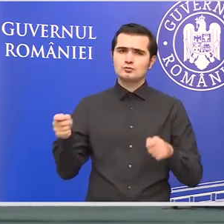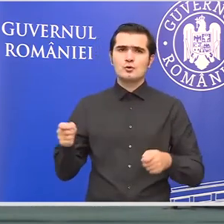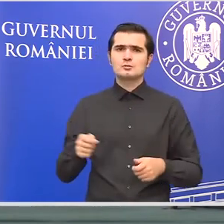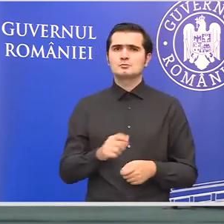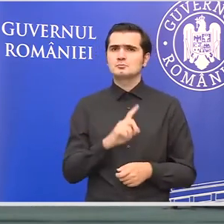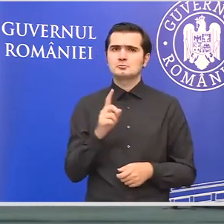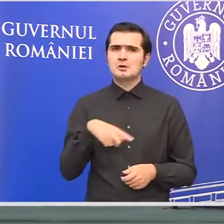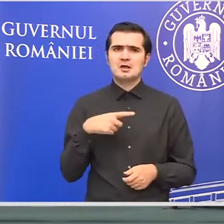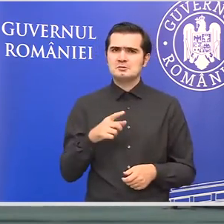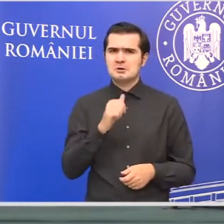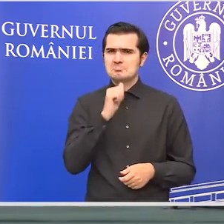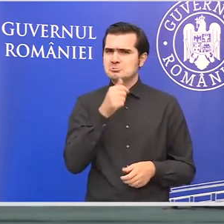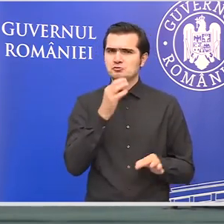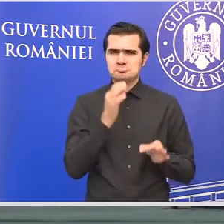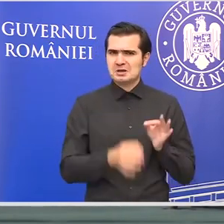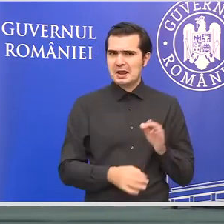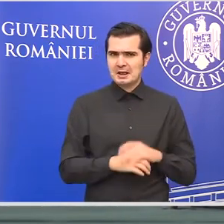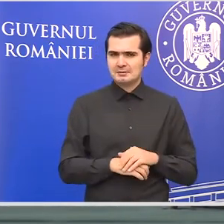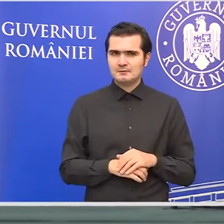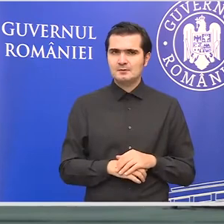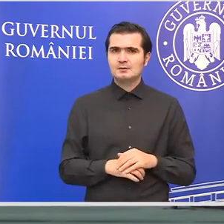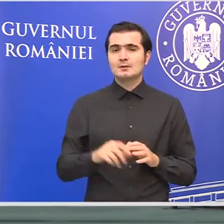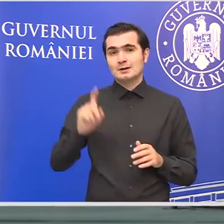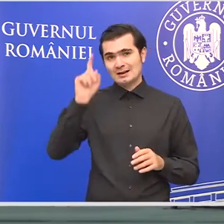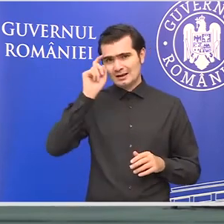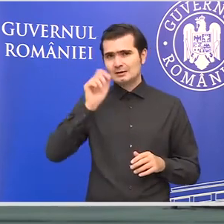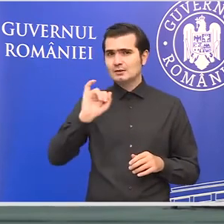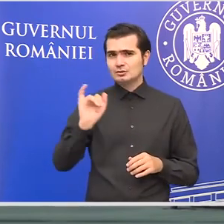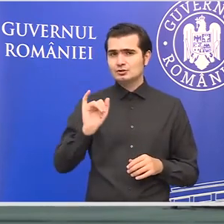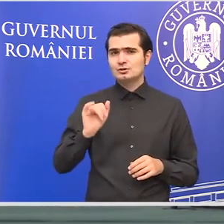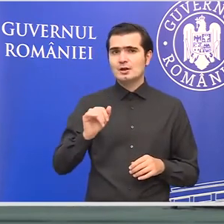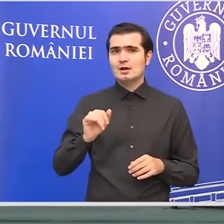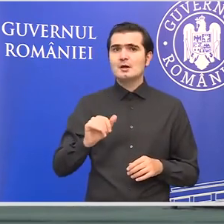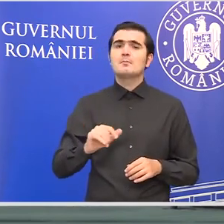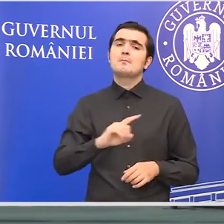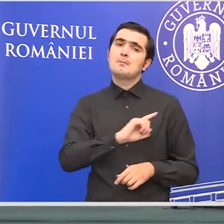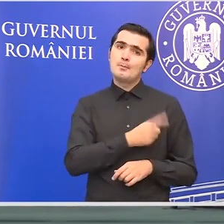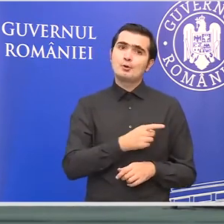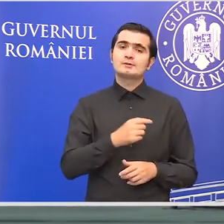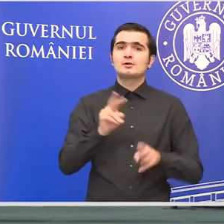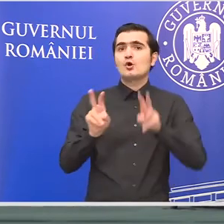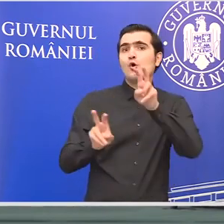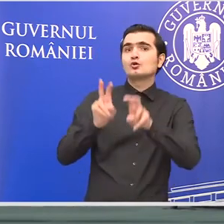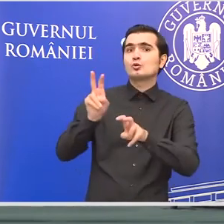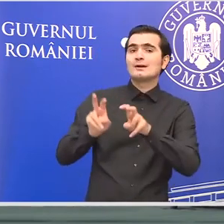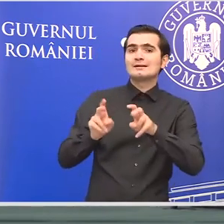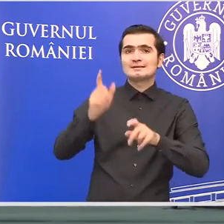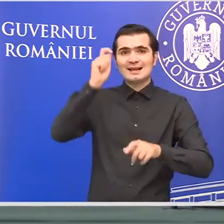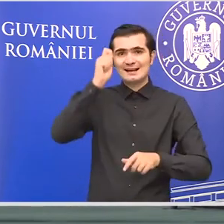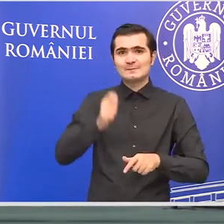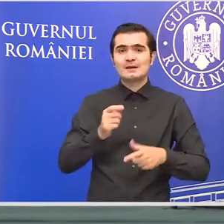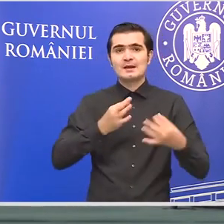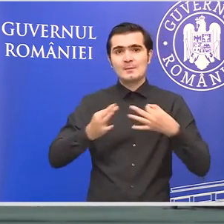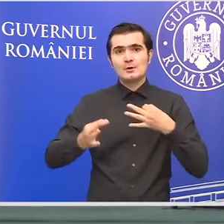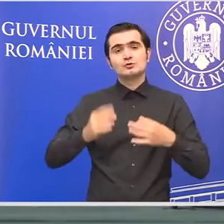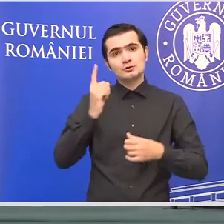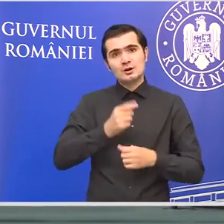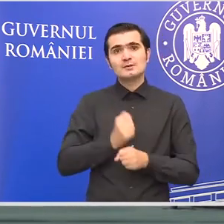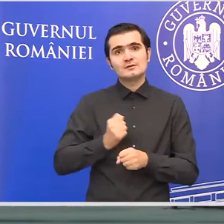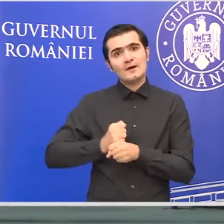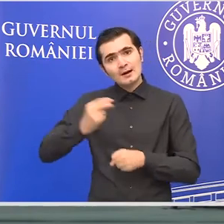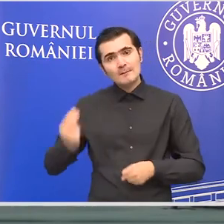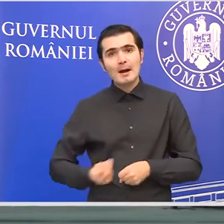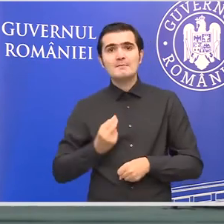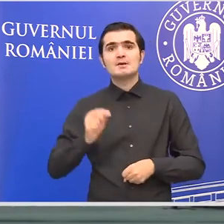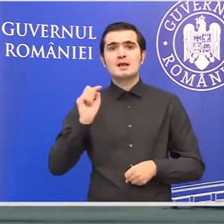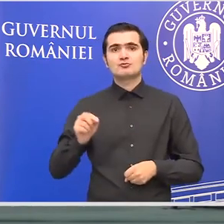este niciun secret. Și anume, cred că cei care sunt în măsură să controleze respectarea măsurilor trebuie să facă mai bine acest